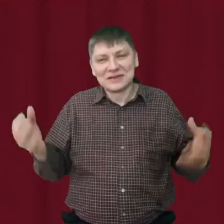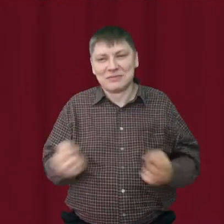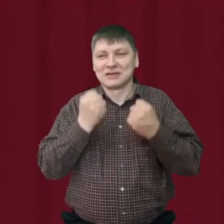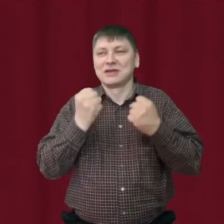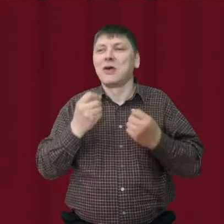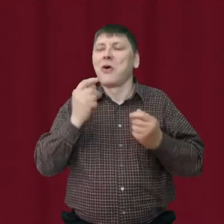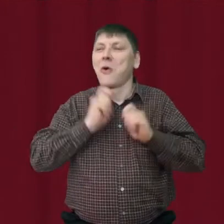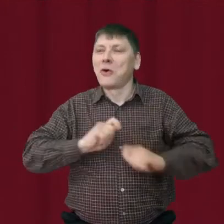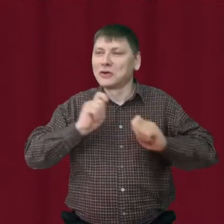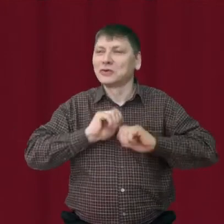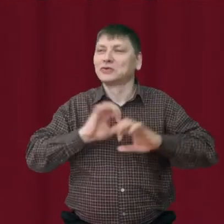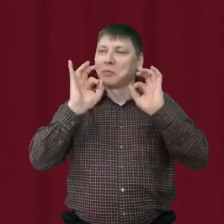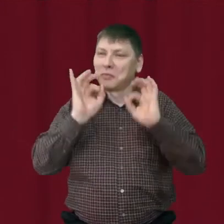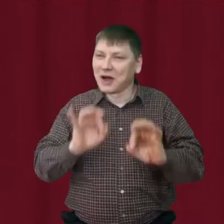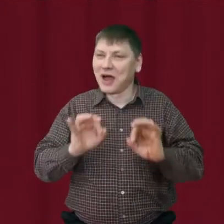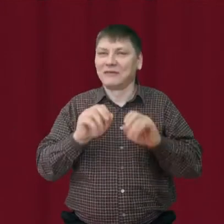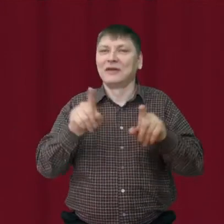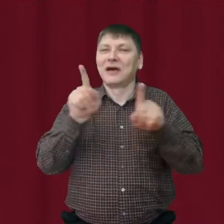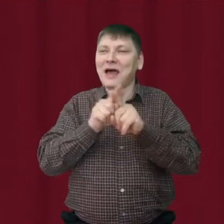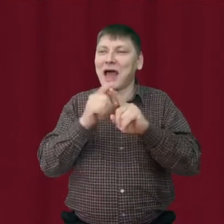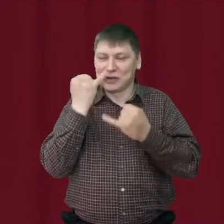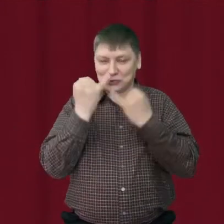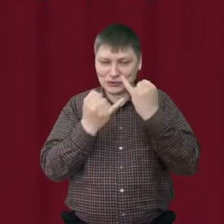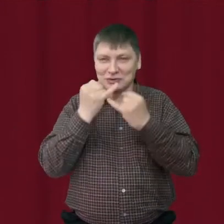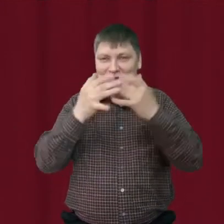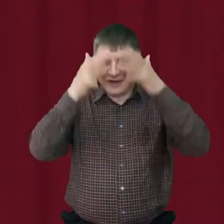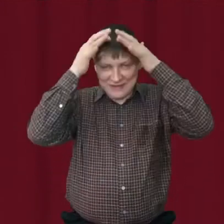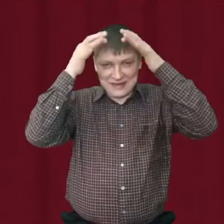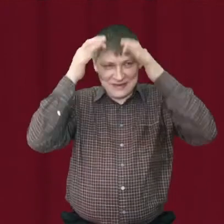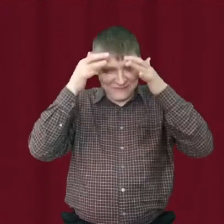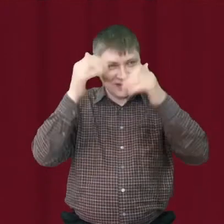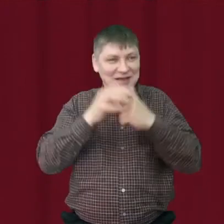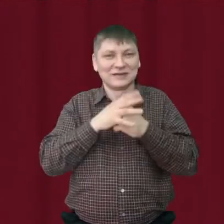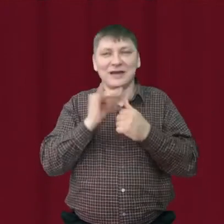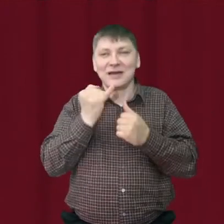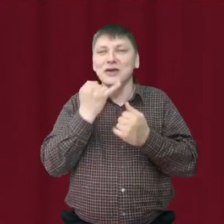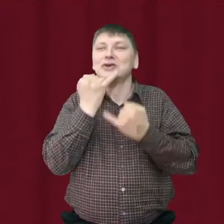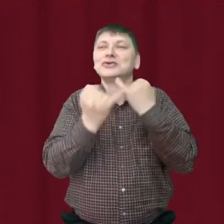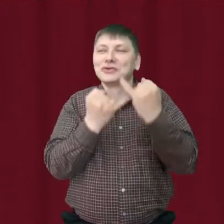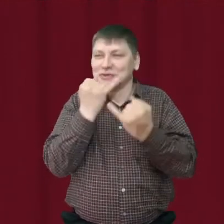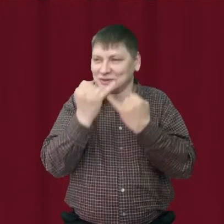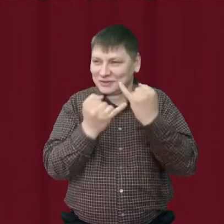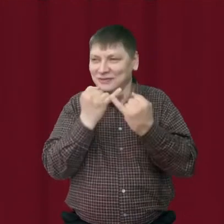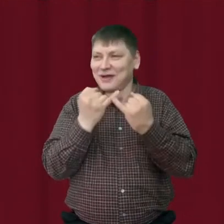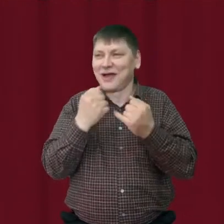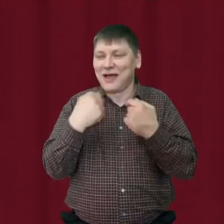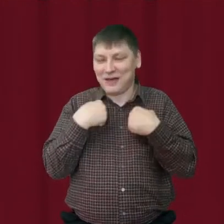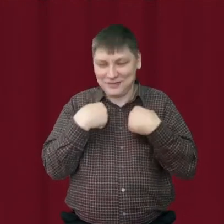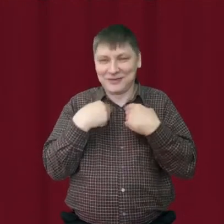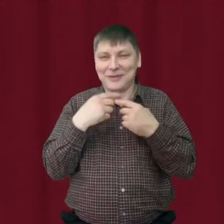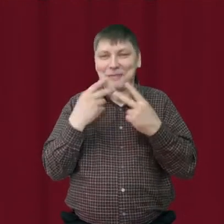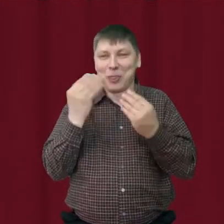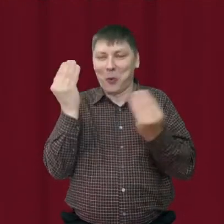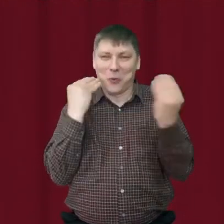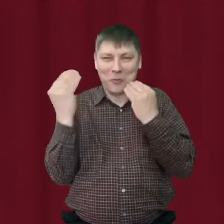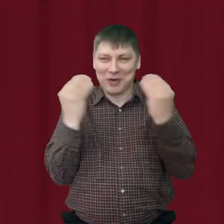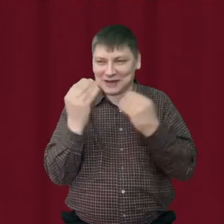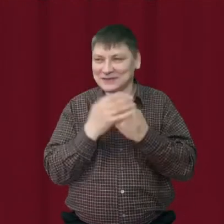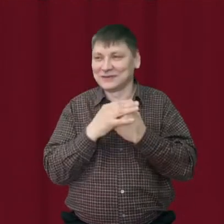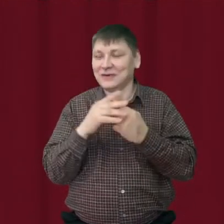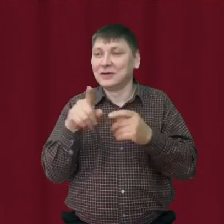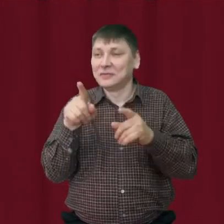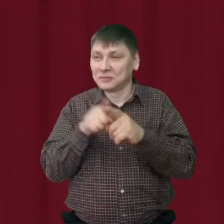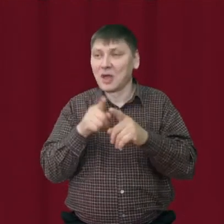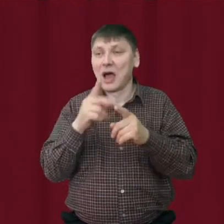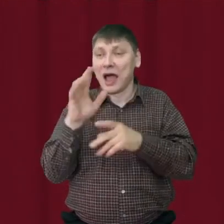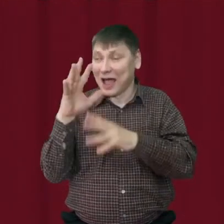правды одел меня, как на жениха возложил венец и как на невесту украсил убранством». Ибо как земля производит растения